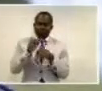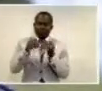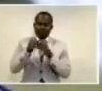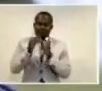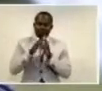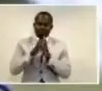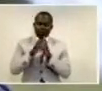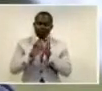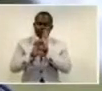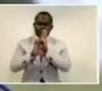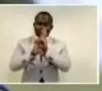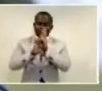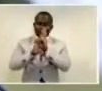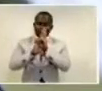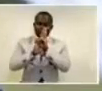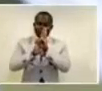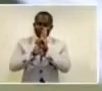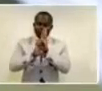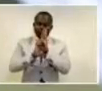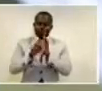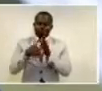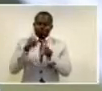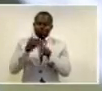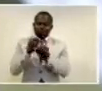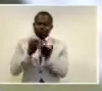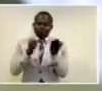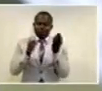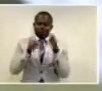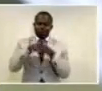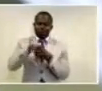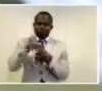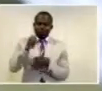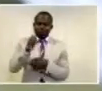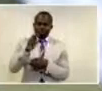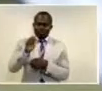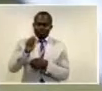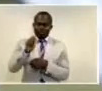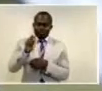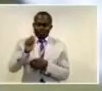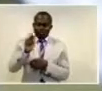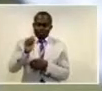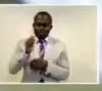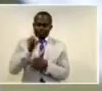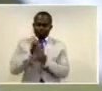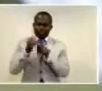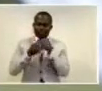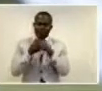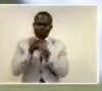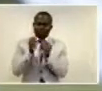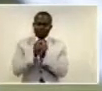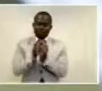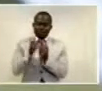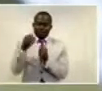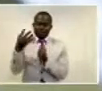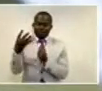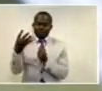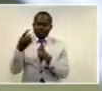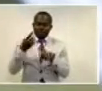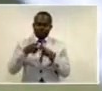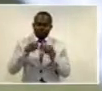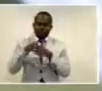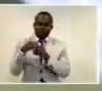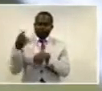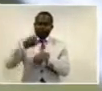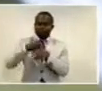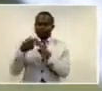mudugudu w'icyitegererezo ugiye kubakwa aho muri Marantima yakozwe muri 2014 koko nk'uko bivuze. Ariko mu